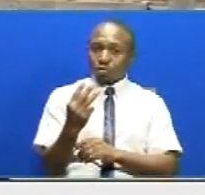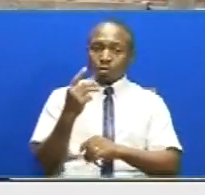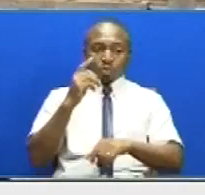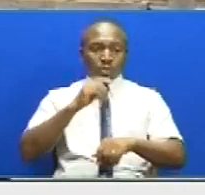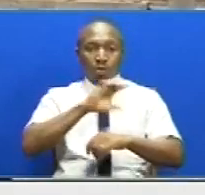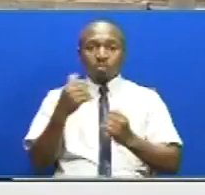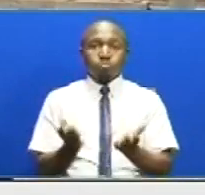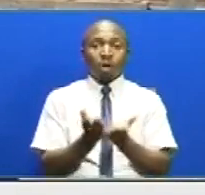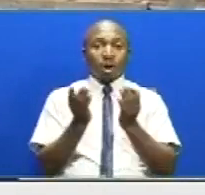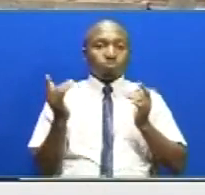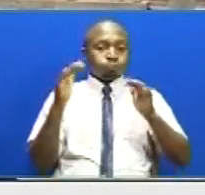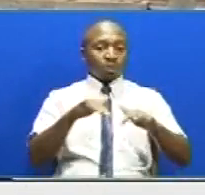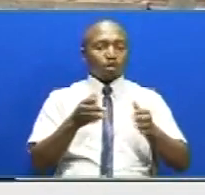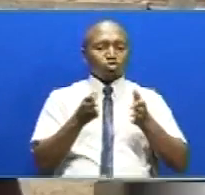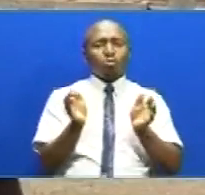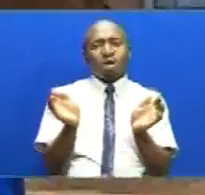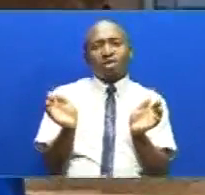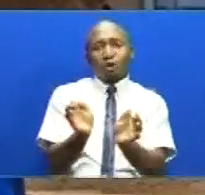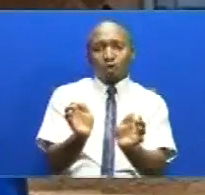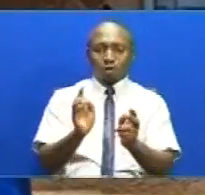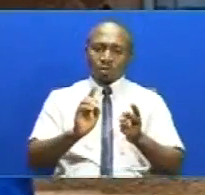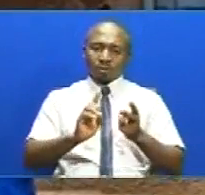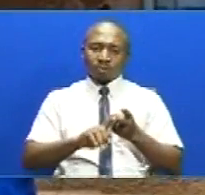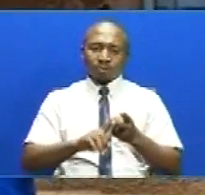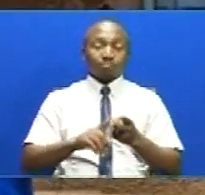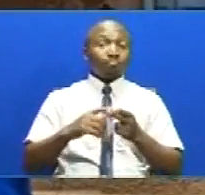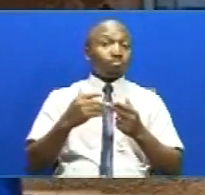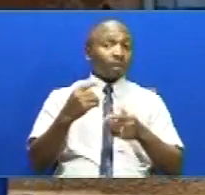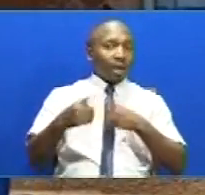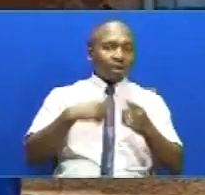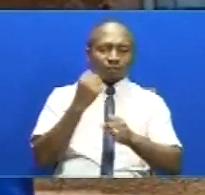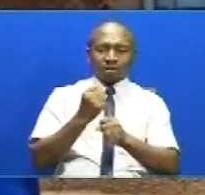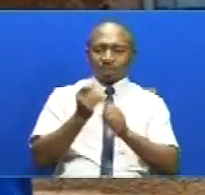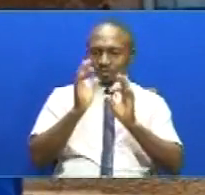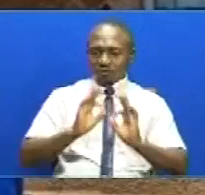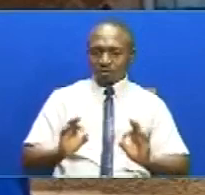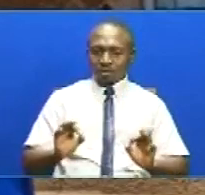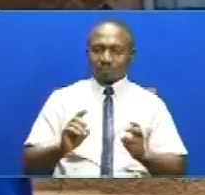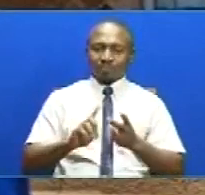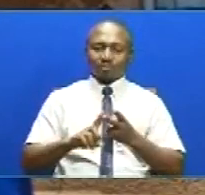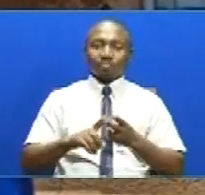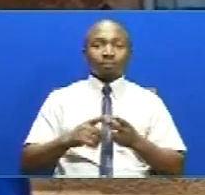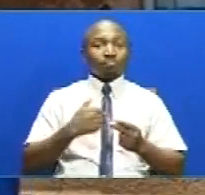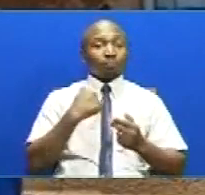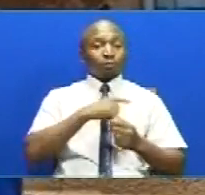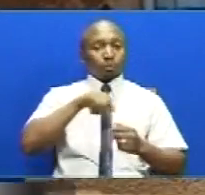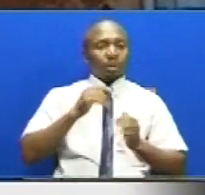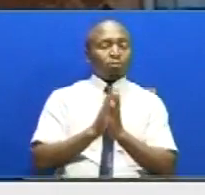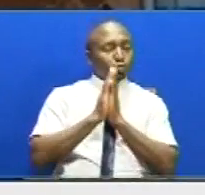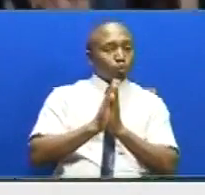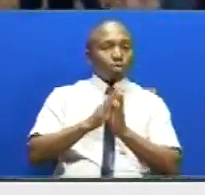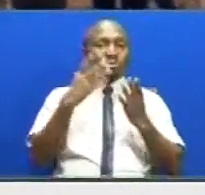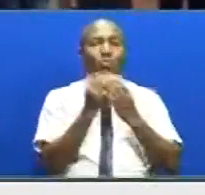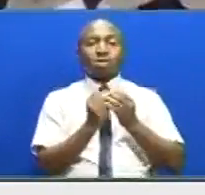mmoja. Kachumba ni kadogo. Aendelee kufanya kazi vizuri. Tunamshukuru pamoja na Magufuli